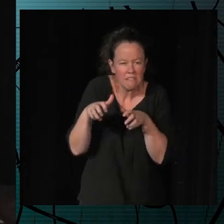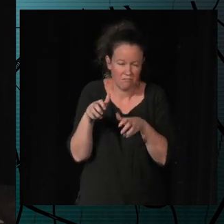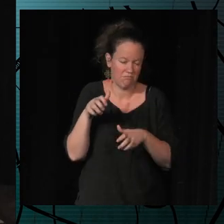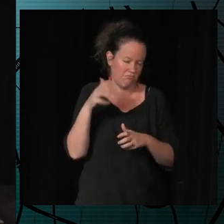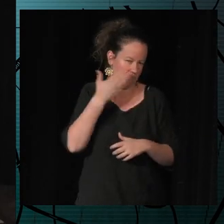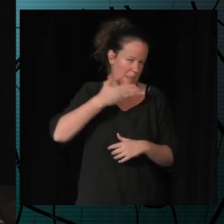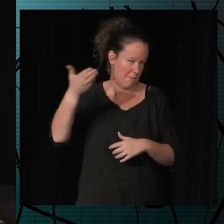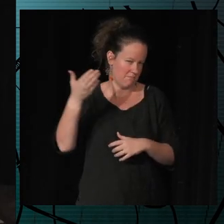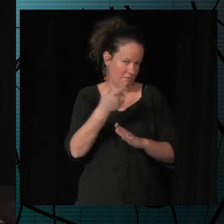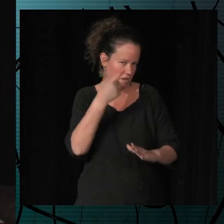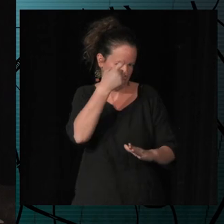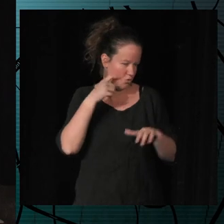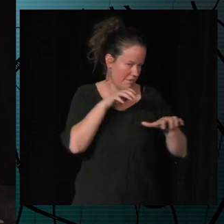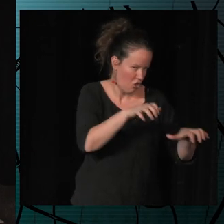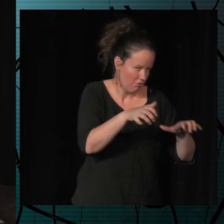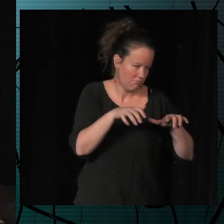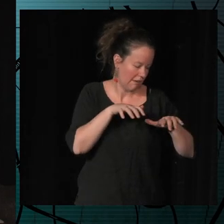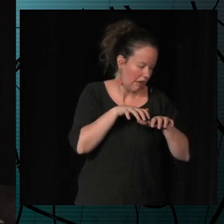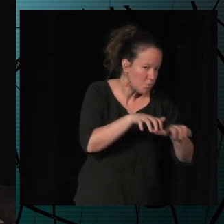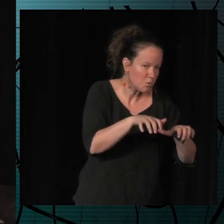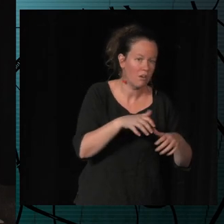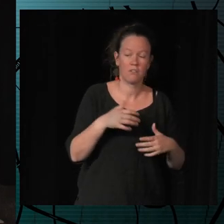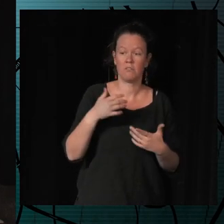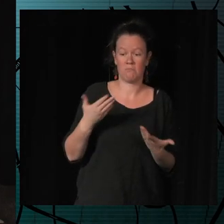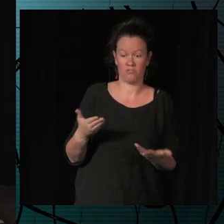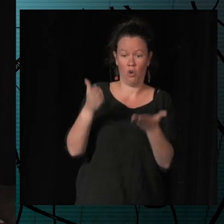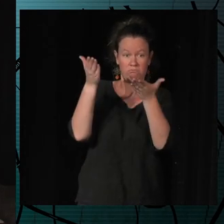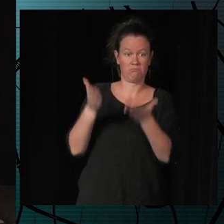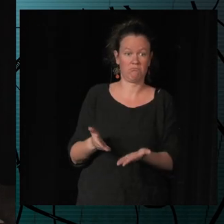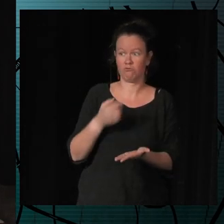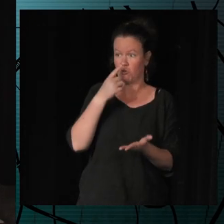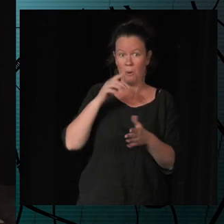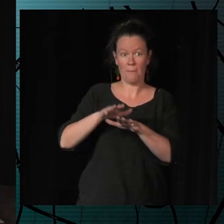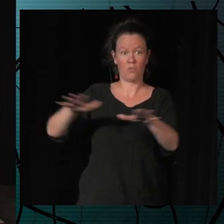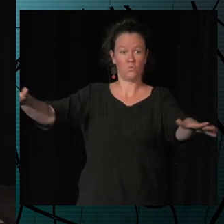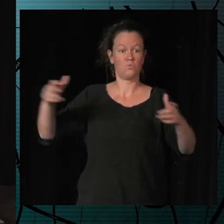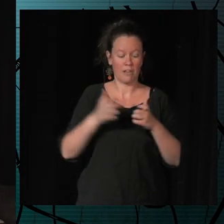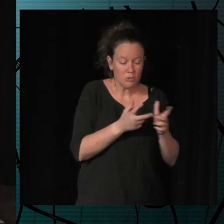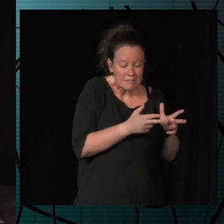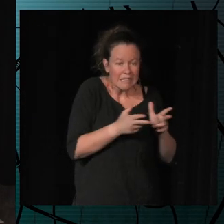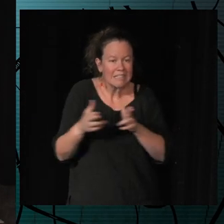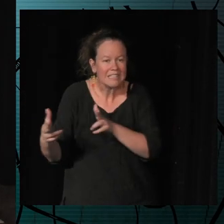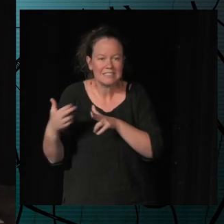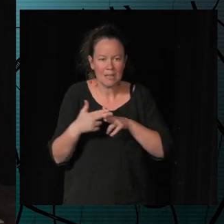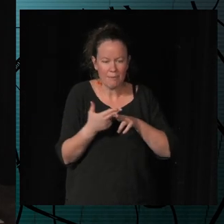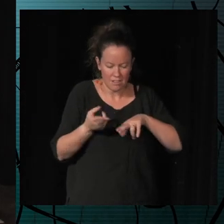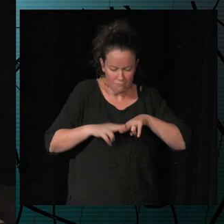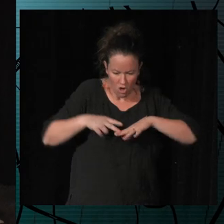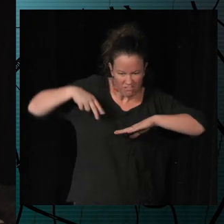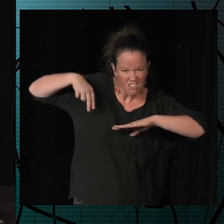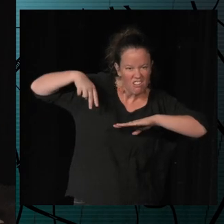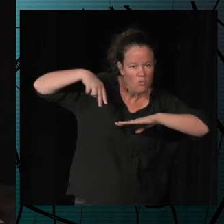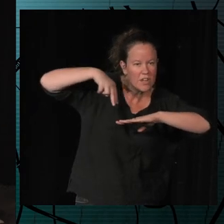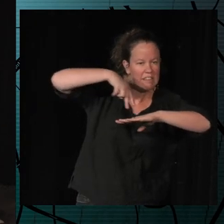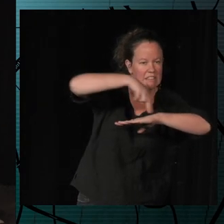on la voit à peu près partout que ce soit dans l'univers de la pop culture au sens large The Walking Dead a fait son travail peut-être un peu trop euh